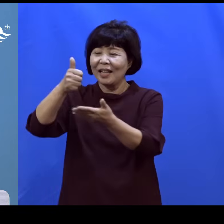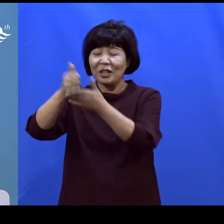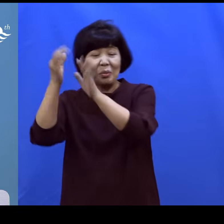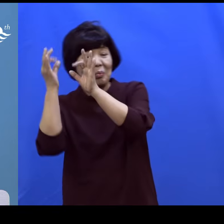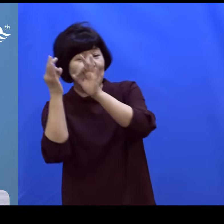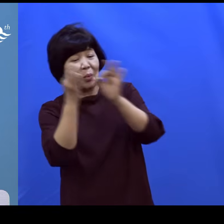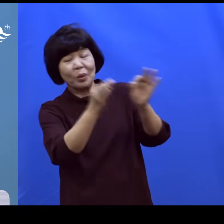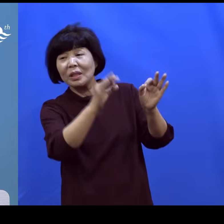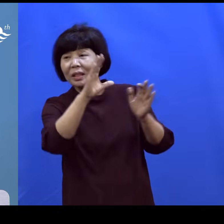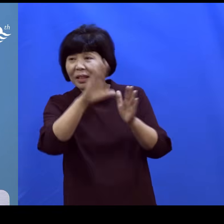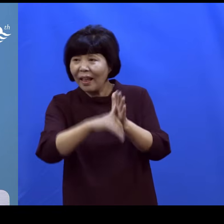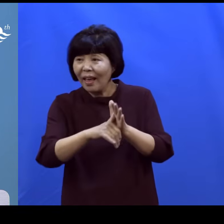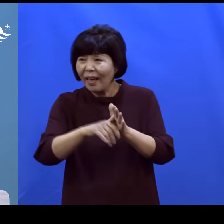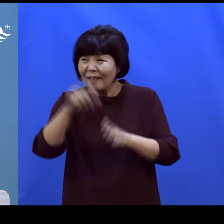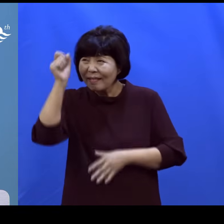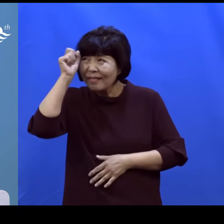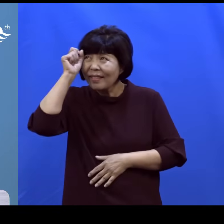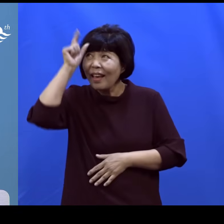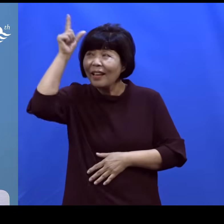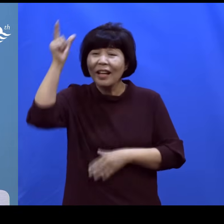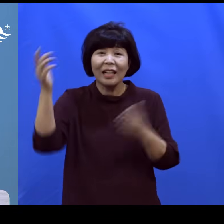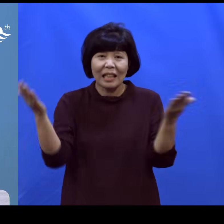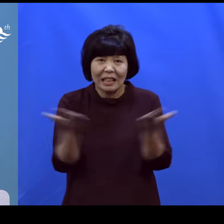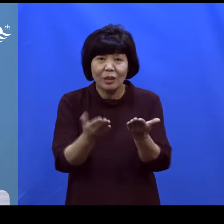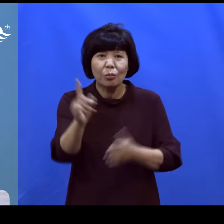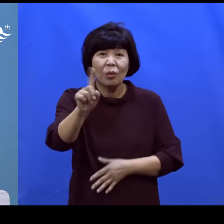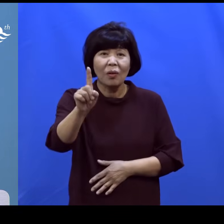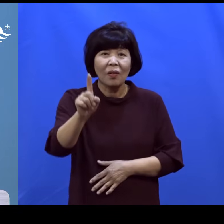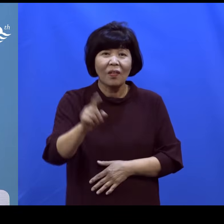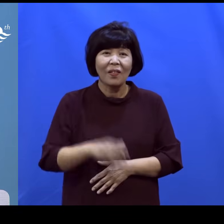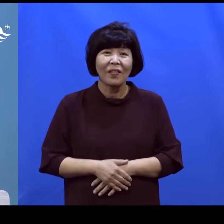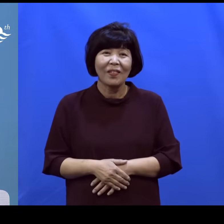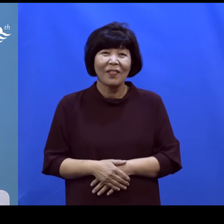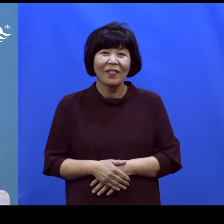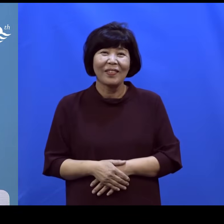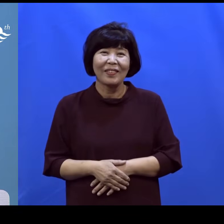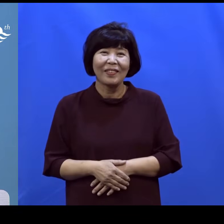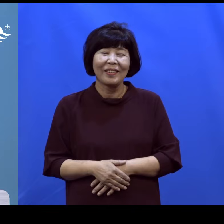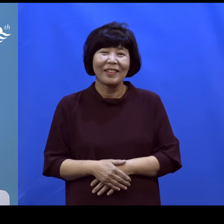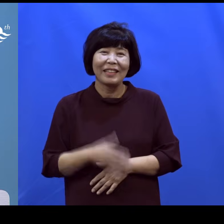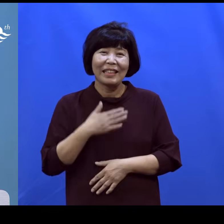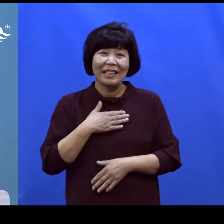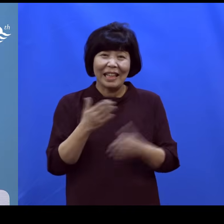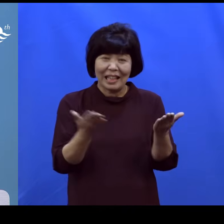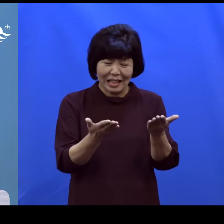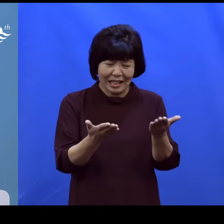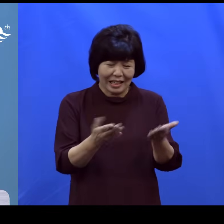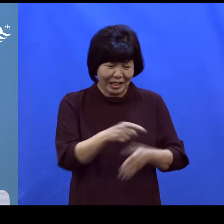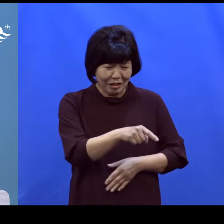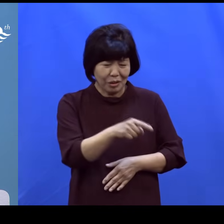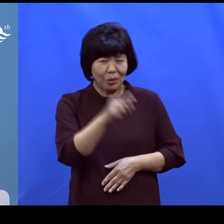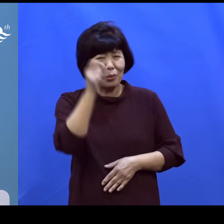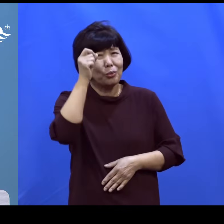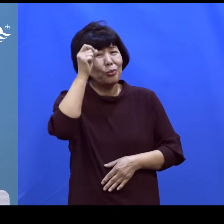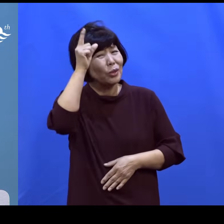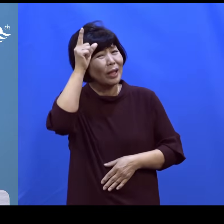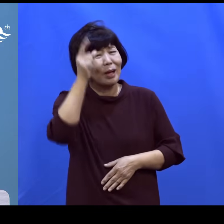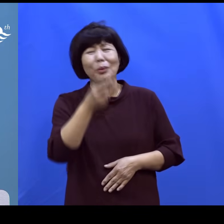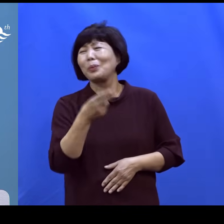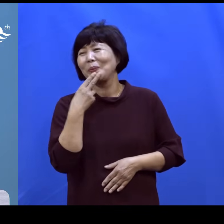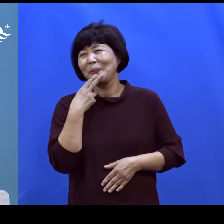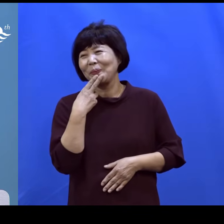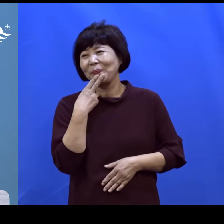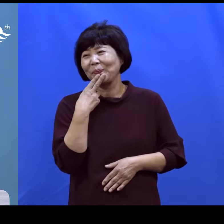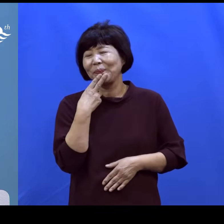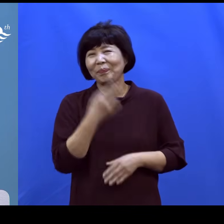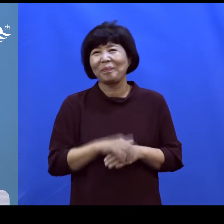거겠어요? 여러분, 우리가 하는 이 일을 아무리 대단해도 위대하지 않아요. 우리가